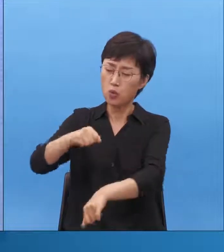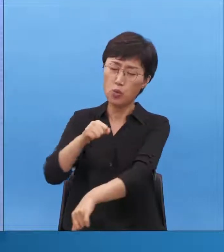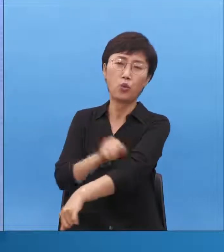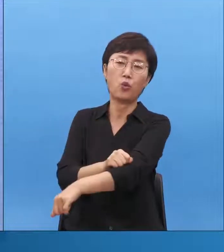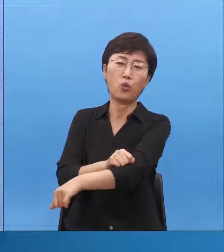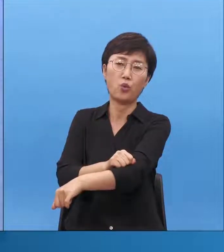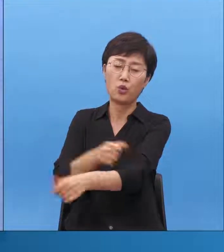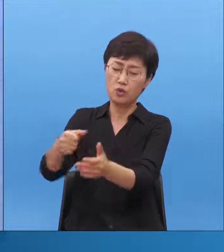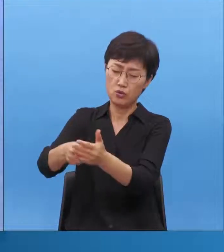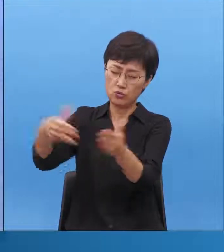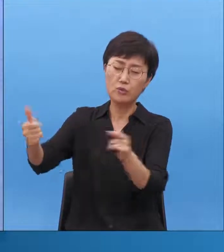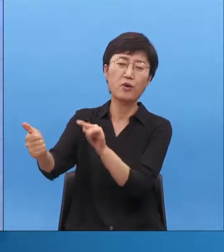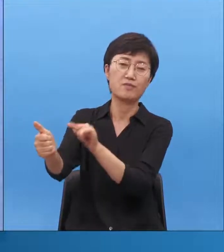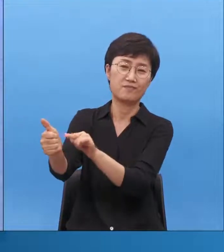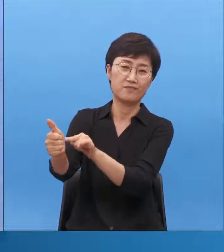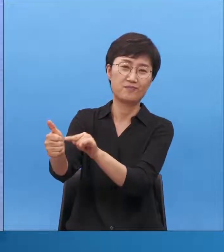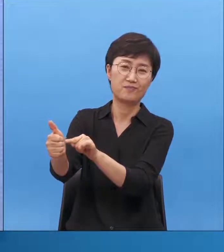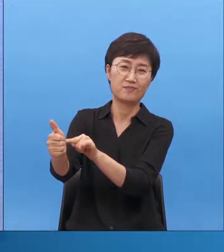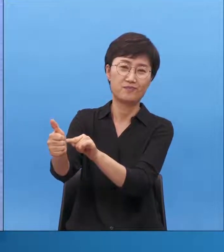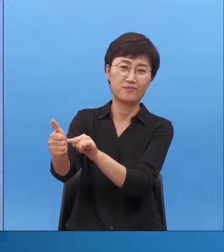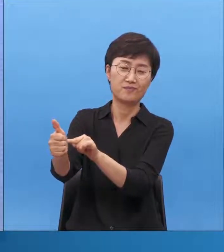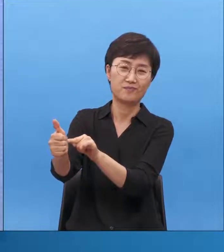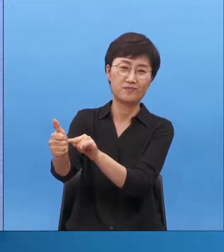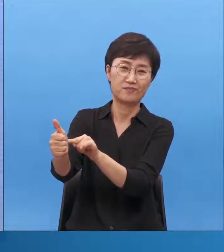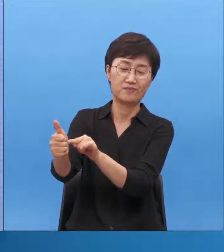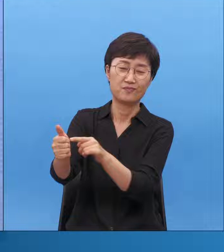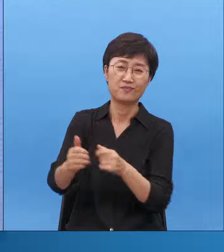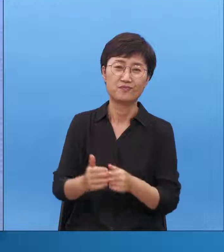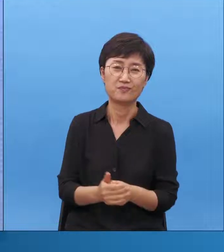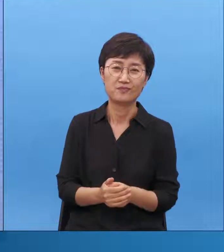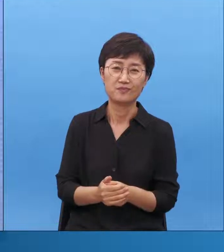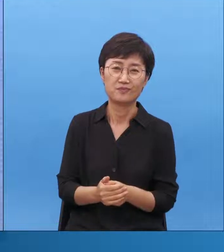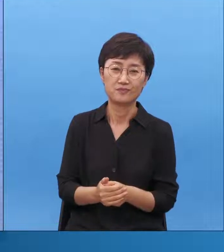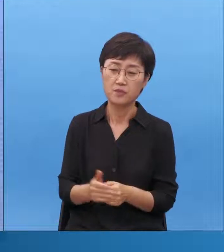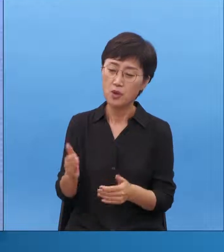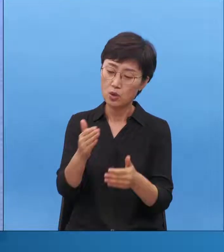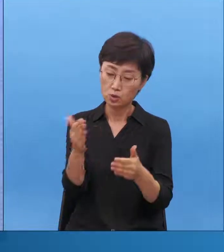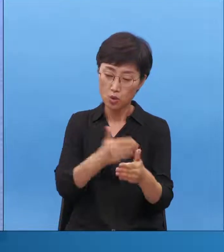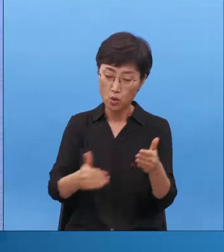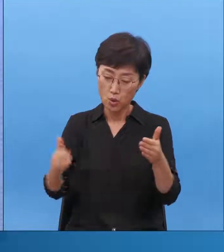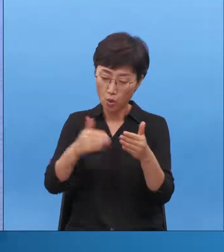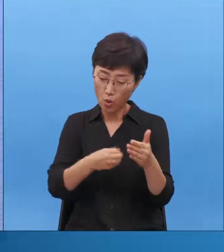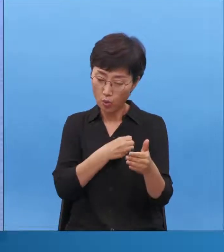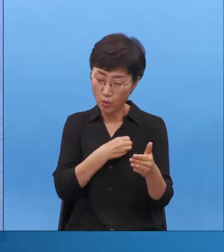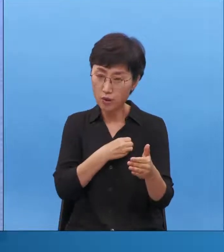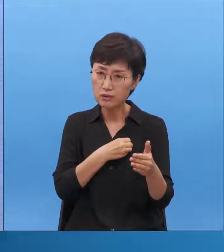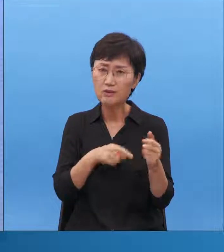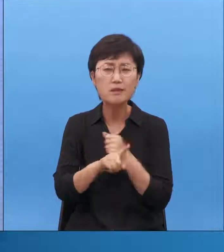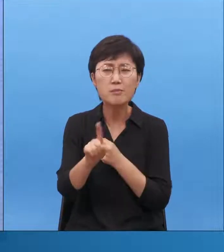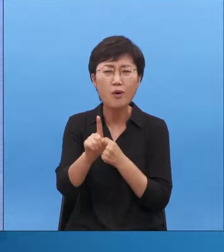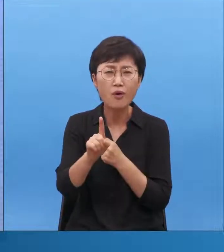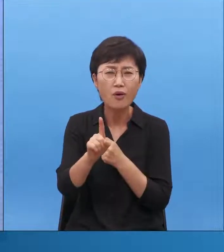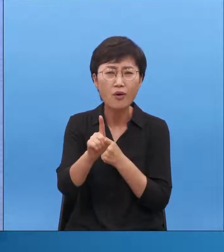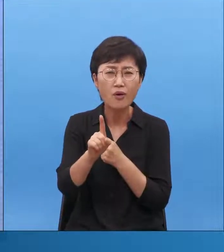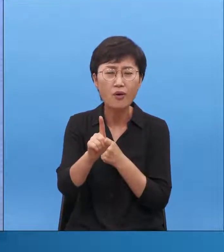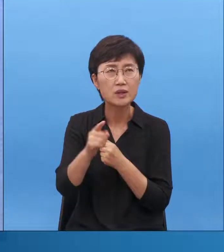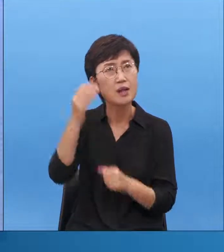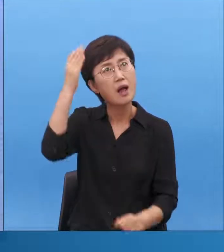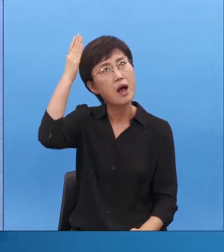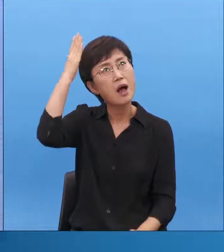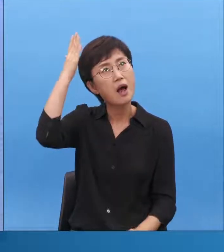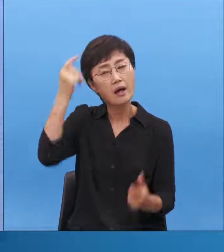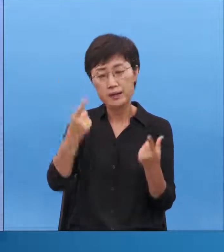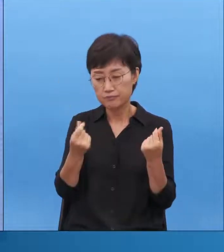respected member, it means that he gave many influence to many people and many people followed him. 공회원이란 말은 지금 말하면